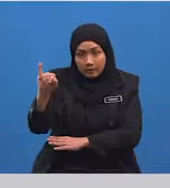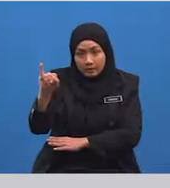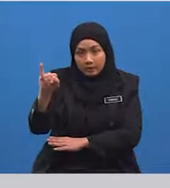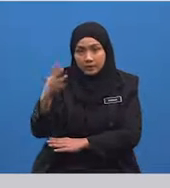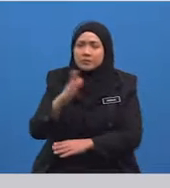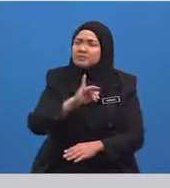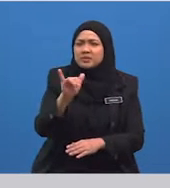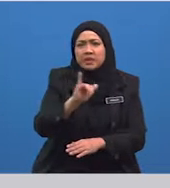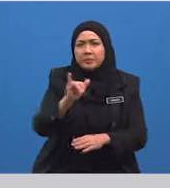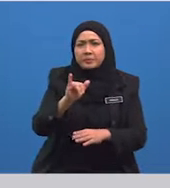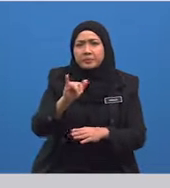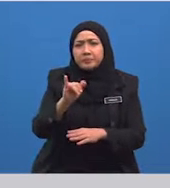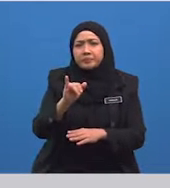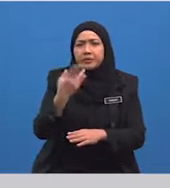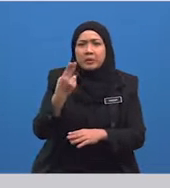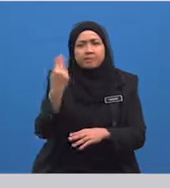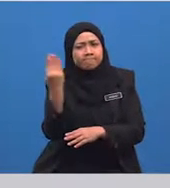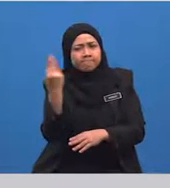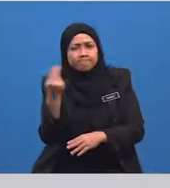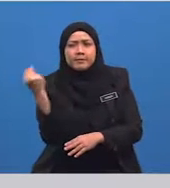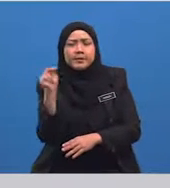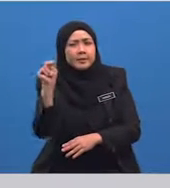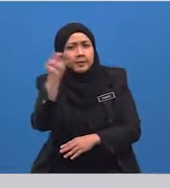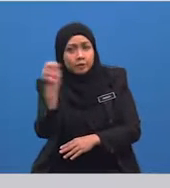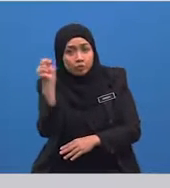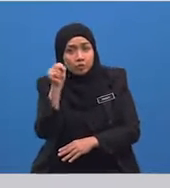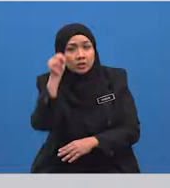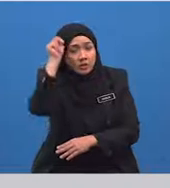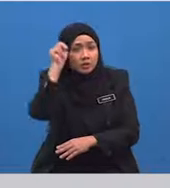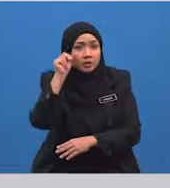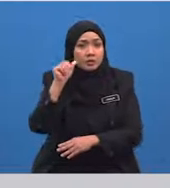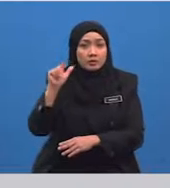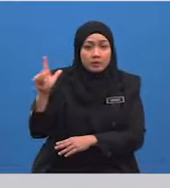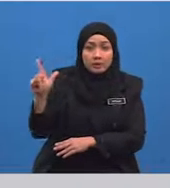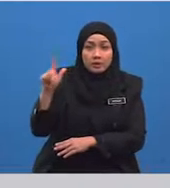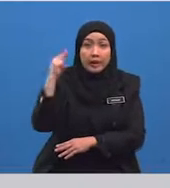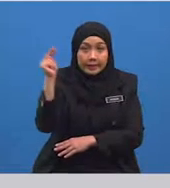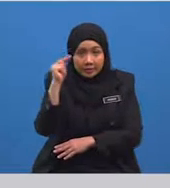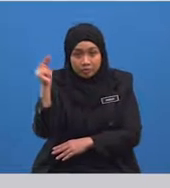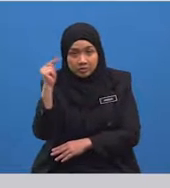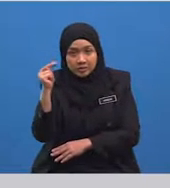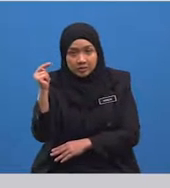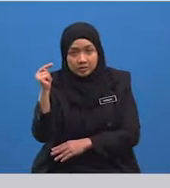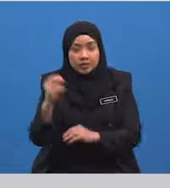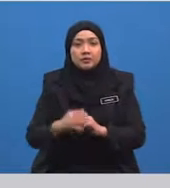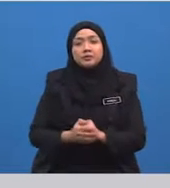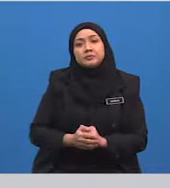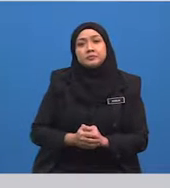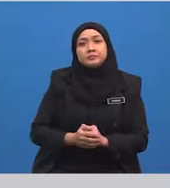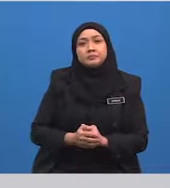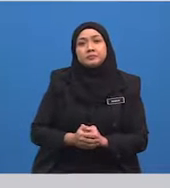dengan nilai pH 7. Contoh-contoh garam yang dibentuk oleh peneutralan